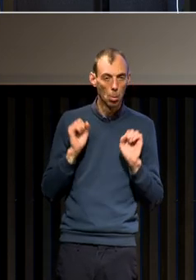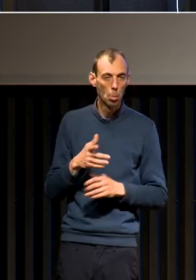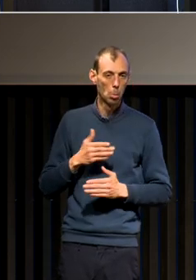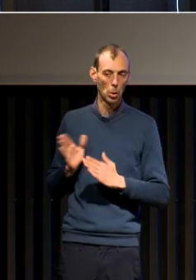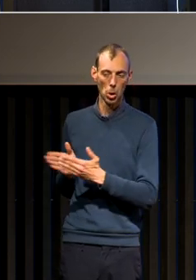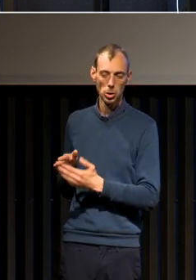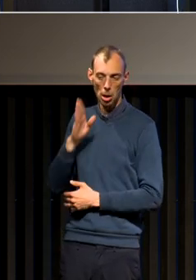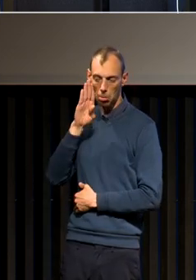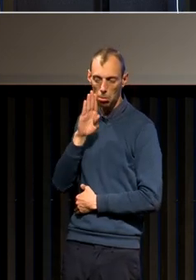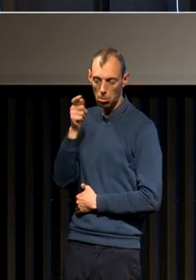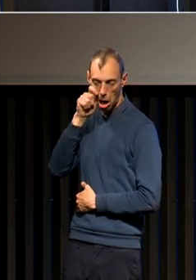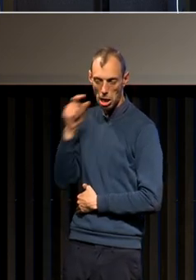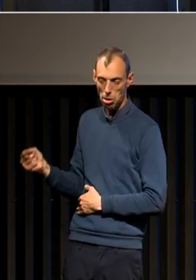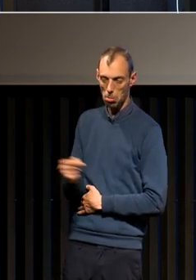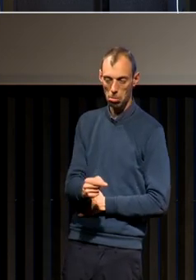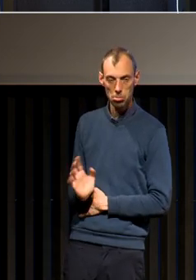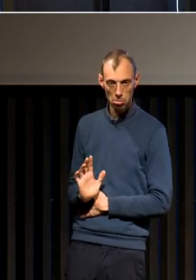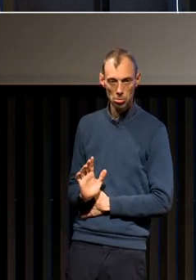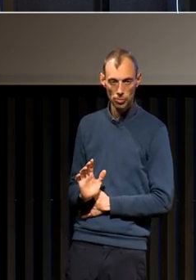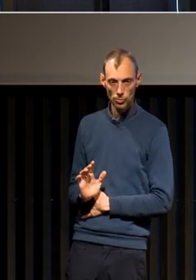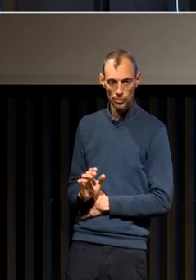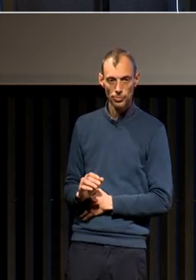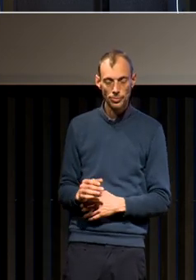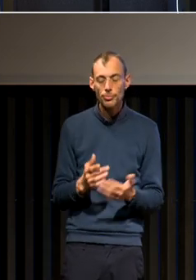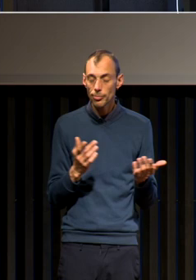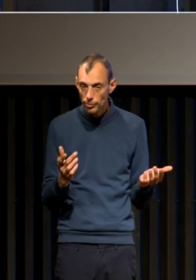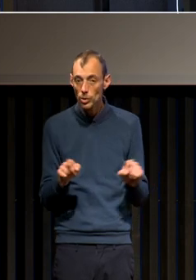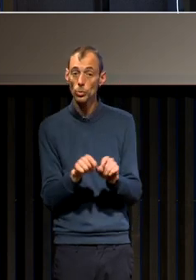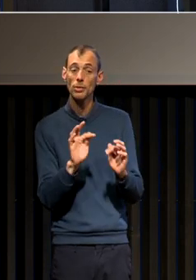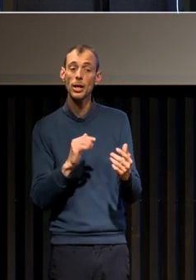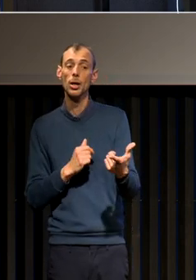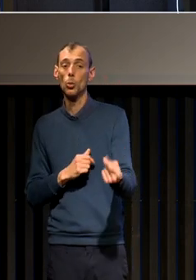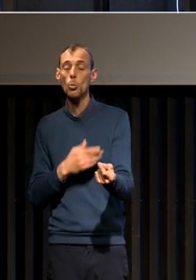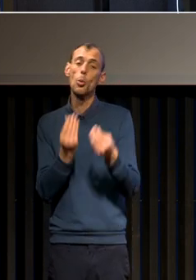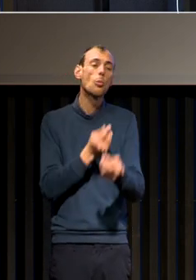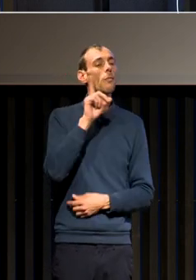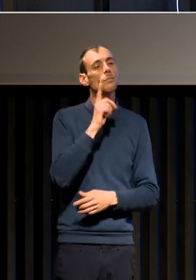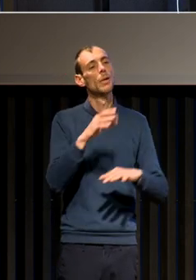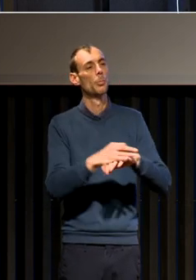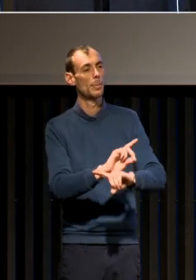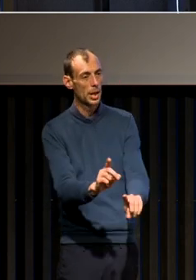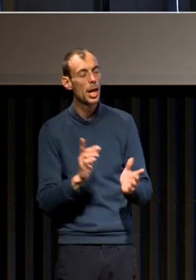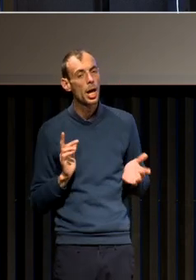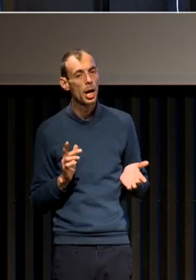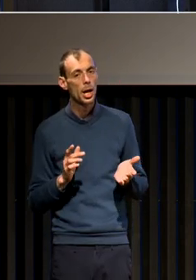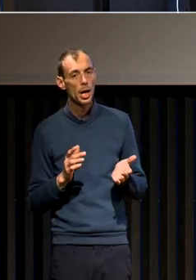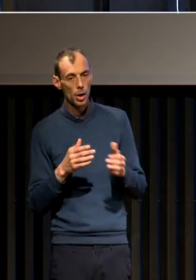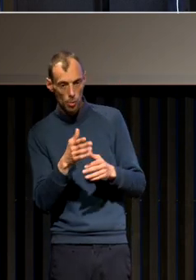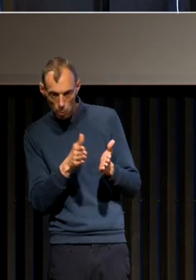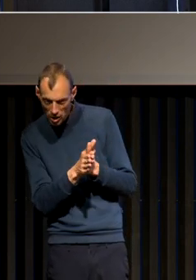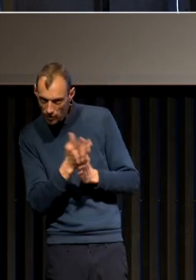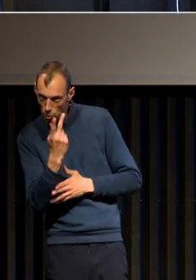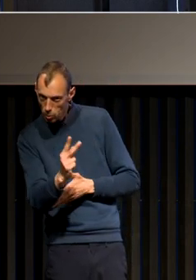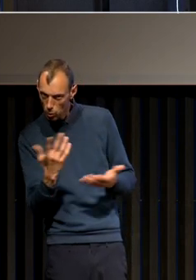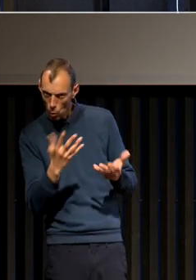Il faut vérifier la motivation des deux membres du couple ou de la femme non mariée et il faut procéder à une évaluation médicale.